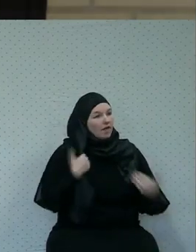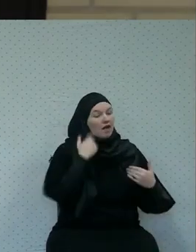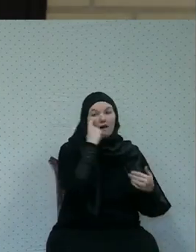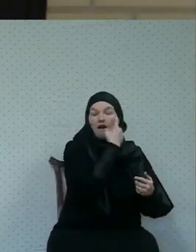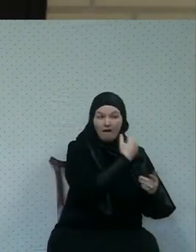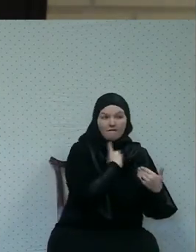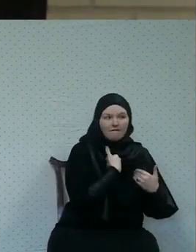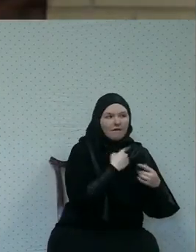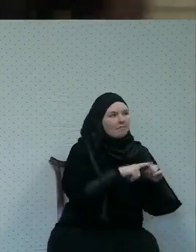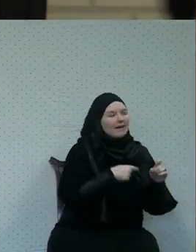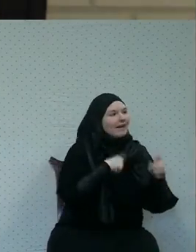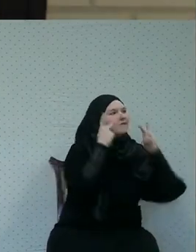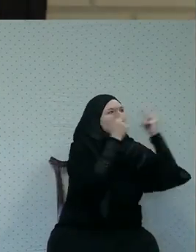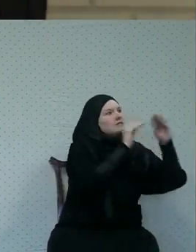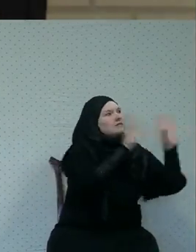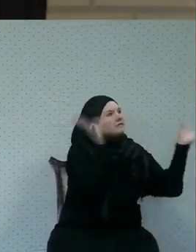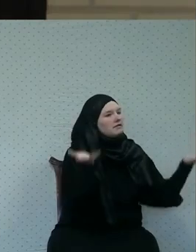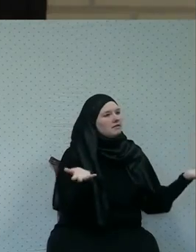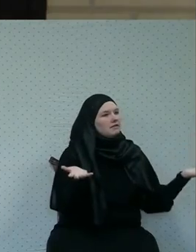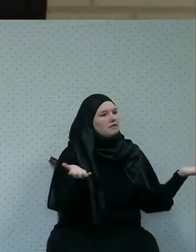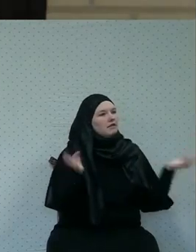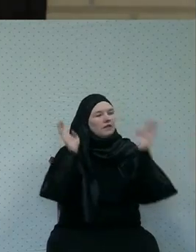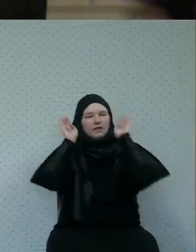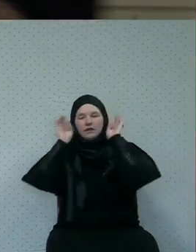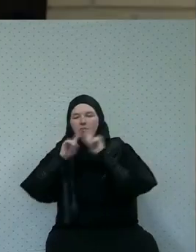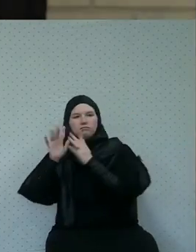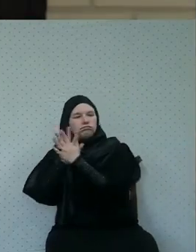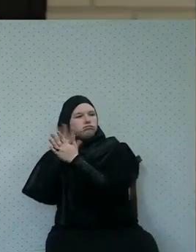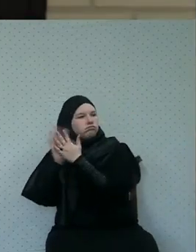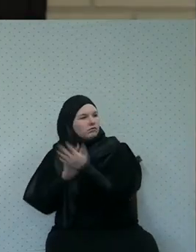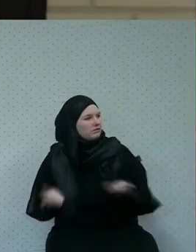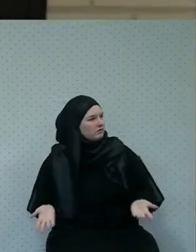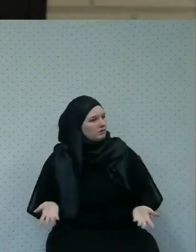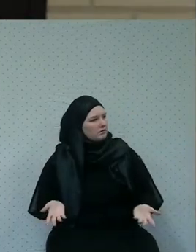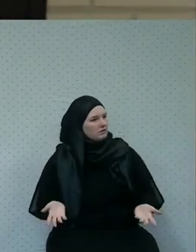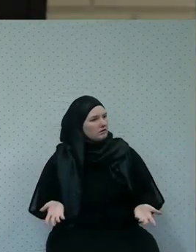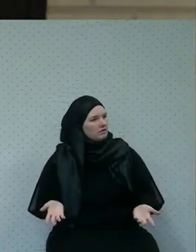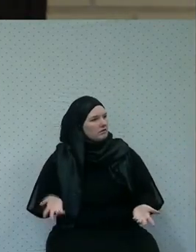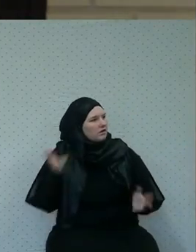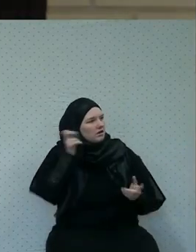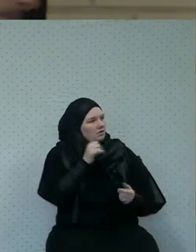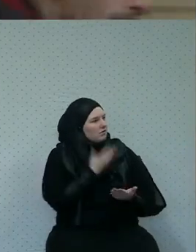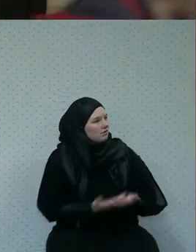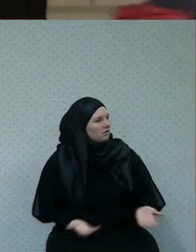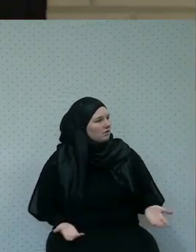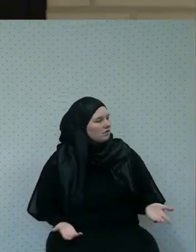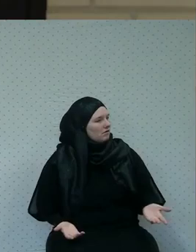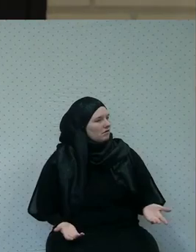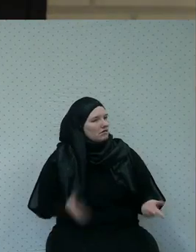see. They have ears, but they don't hear. Then the description comes down to, إِنْهُمْ